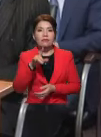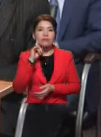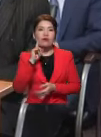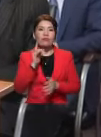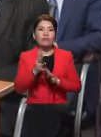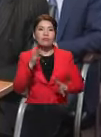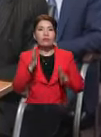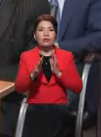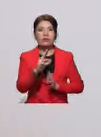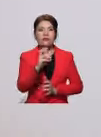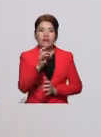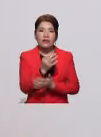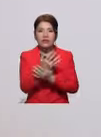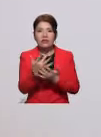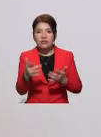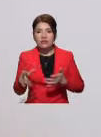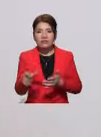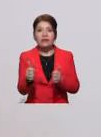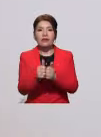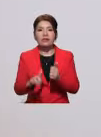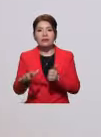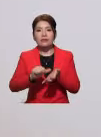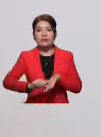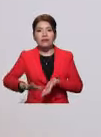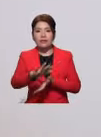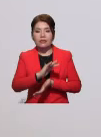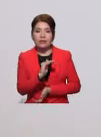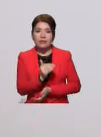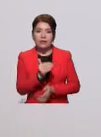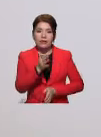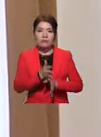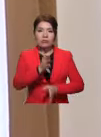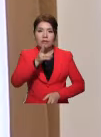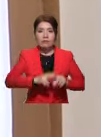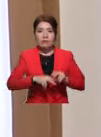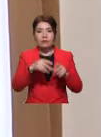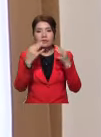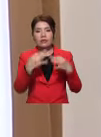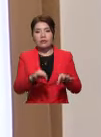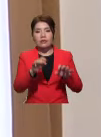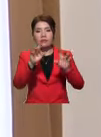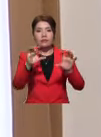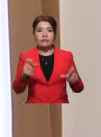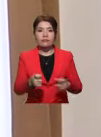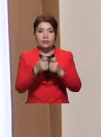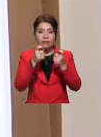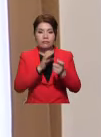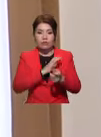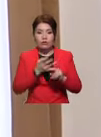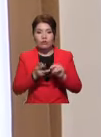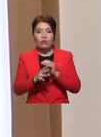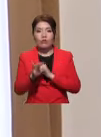желекті, саябақ, сквер, жағалауға жататын жер учаскелерін жеке тұрғын үй құрылысы үшін заңсыз берген анықталған. Кейбір мәліметтерге